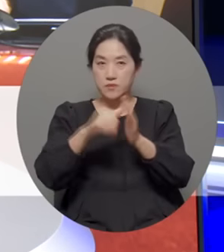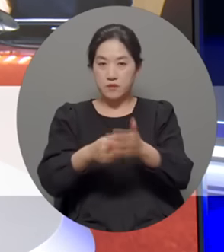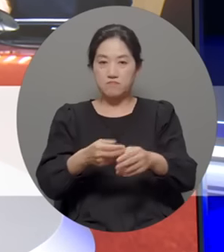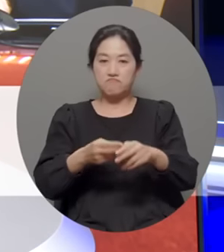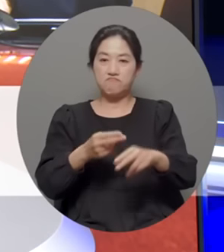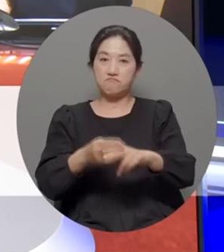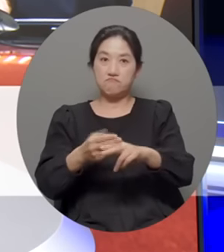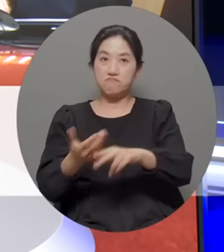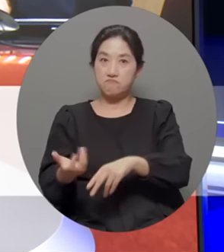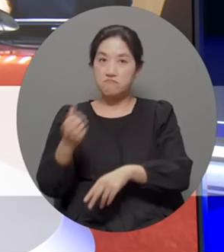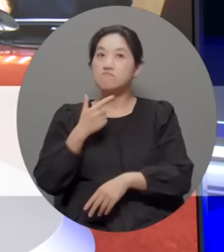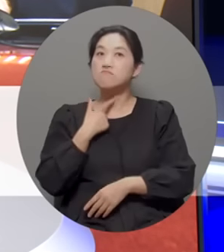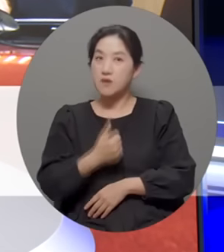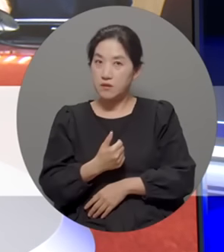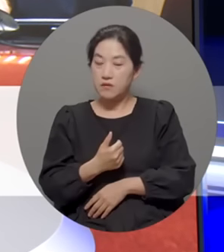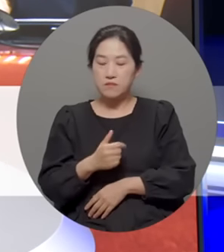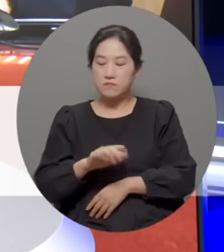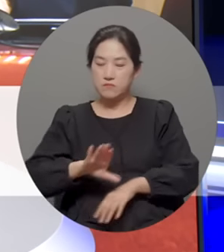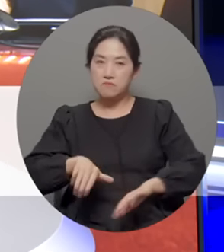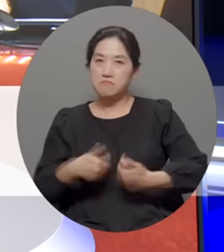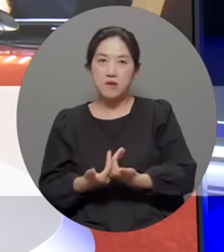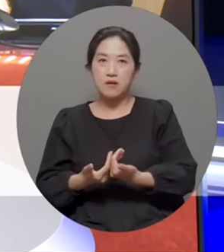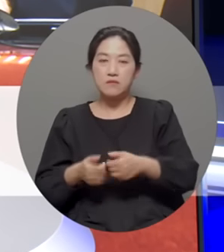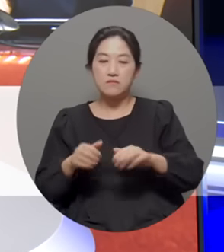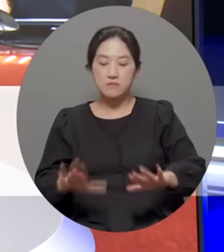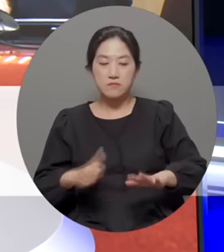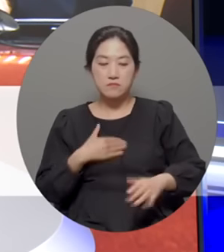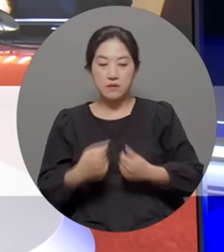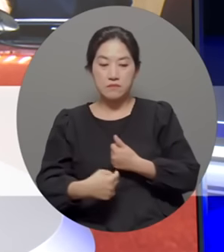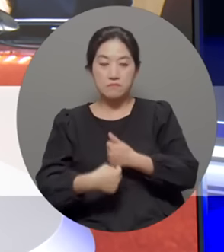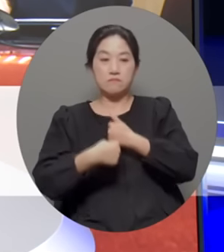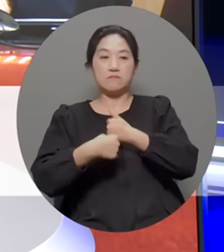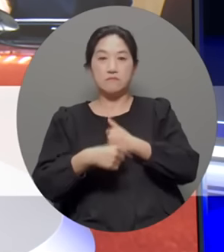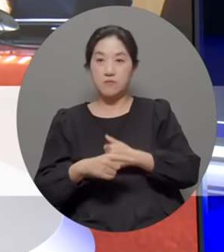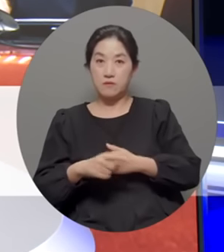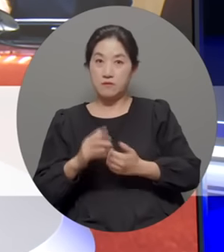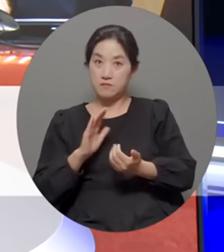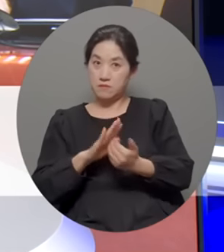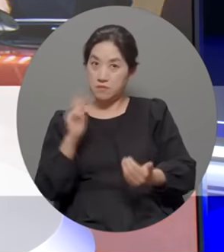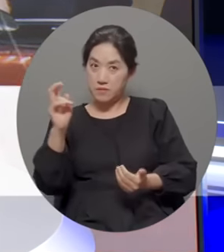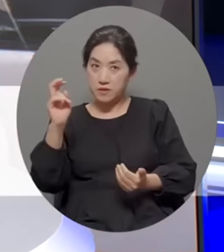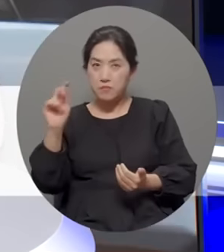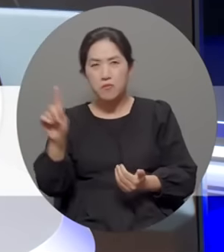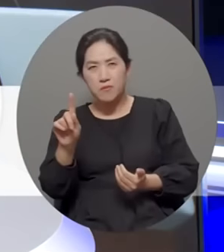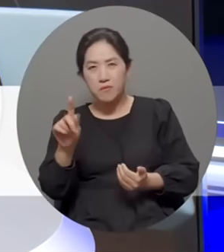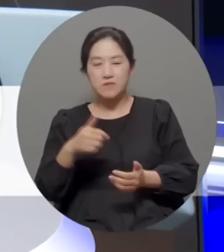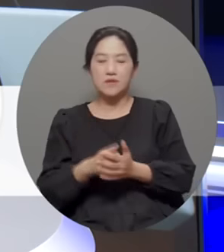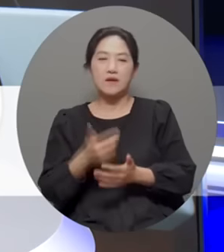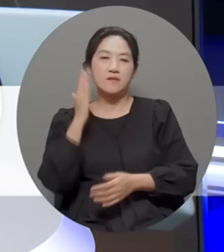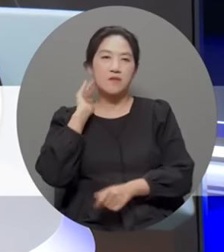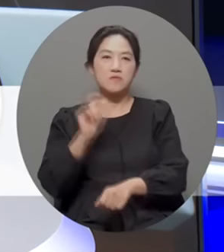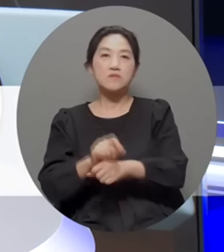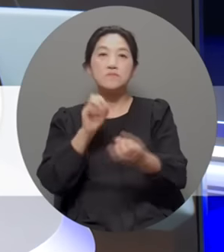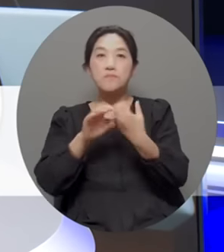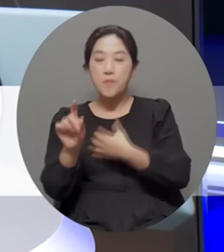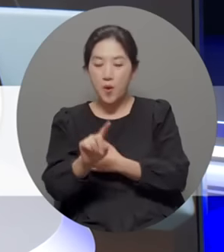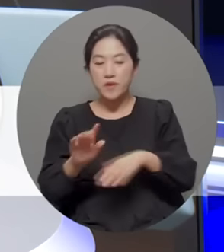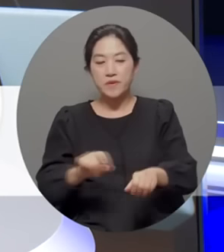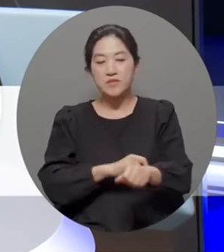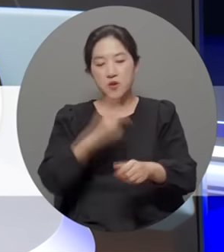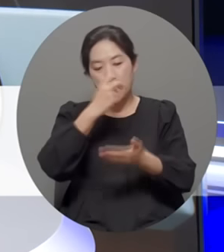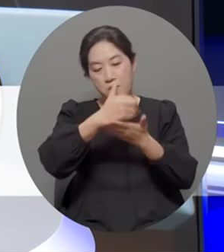때와는 달리 이번에는 자신이 수사 대상이 될 수도 있어서 거부한 걸까요? 이에 대해 대통령실은 이번 특검